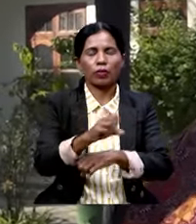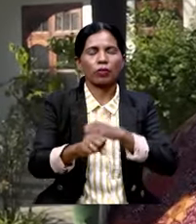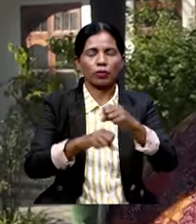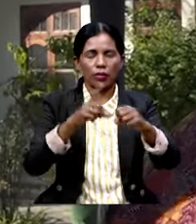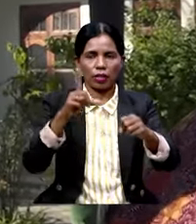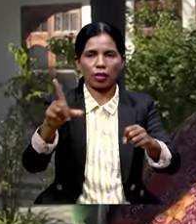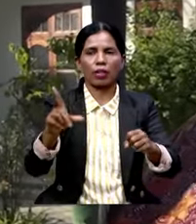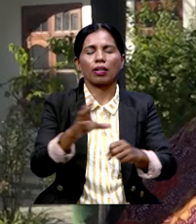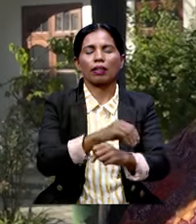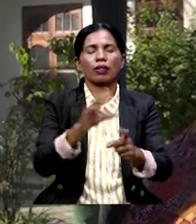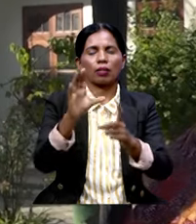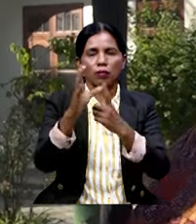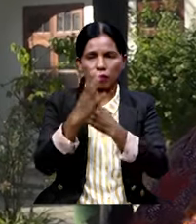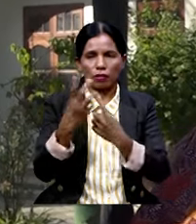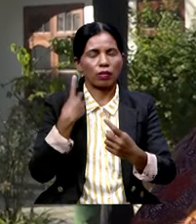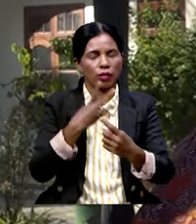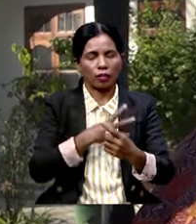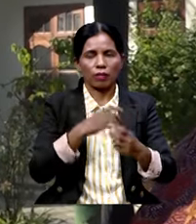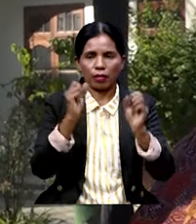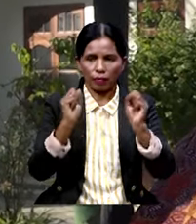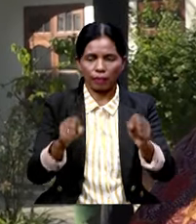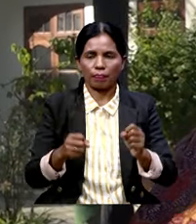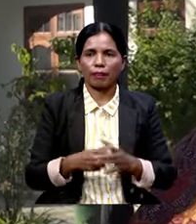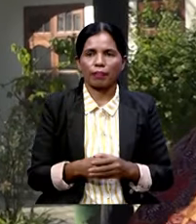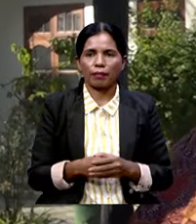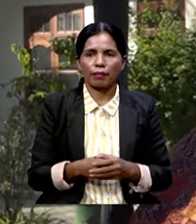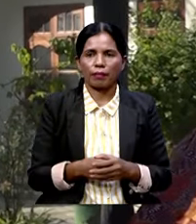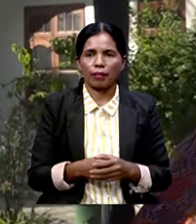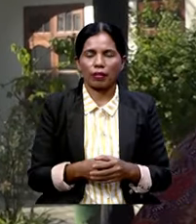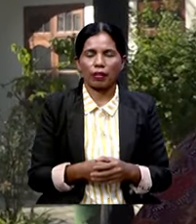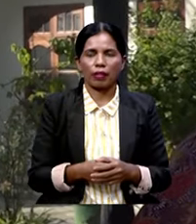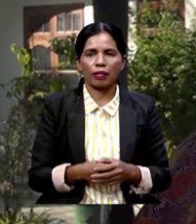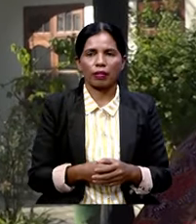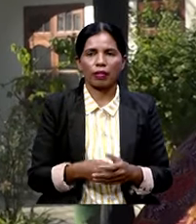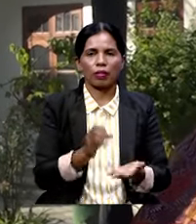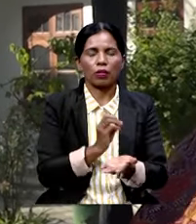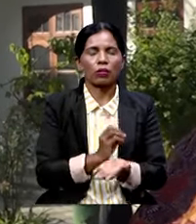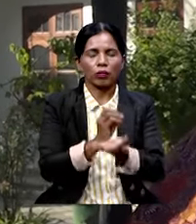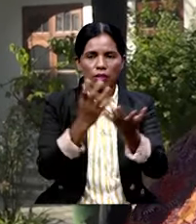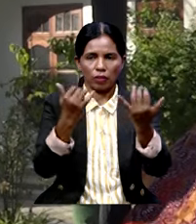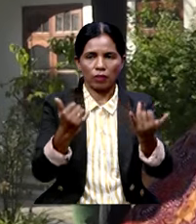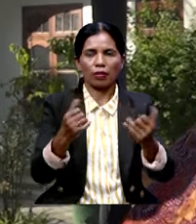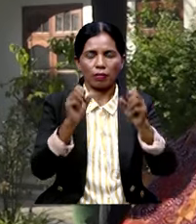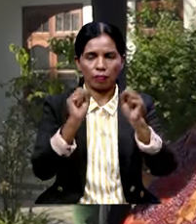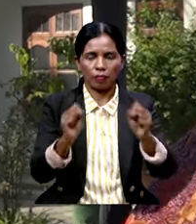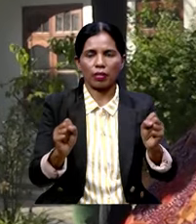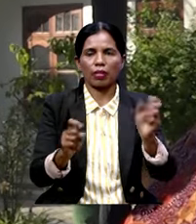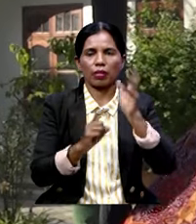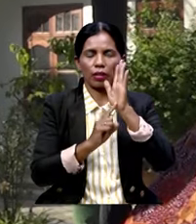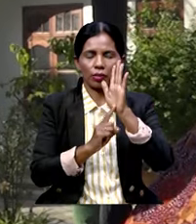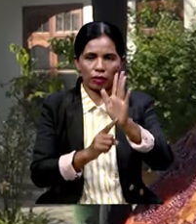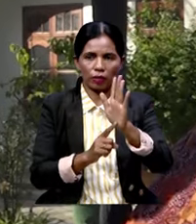wisata ini yang akan kami kita kuatkan supaya ee keberadaan okusi sekarang ini bisa menjadi